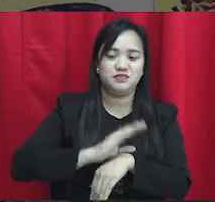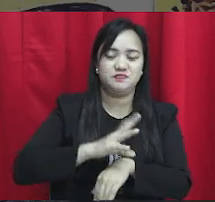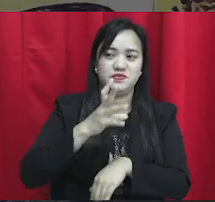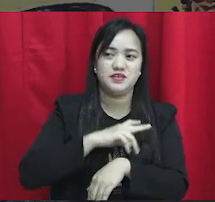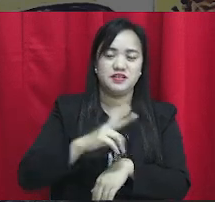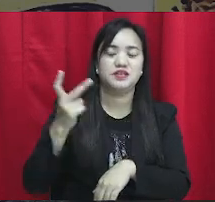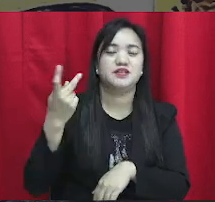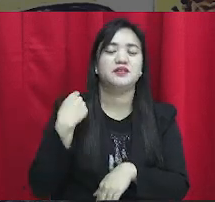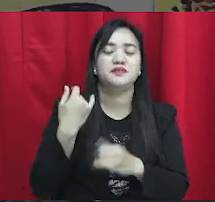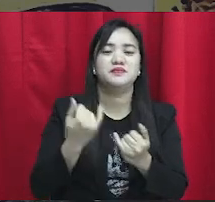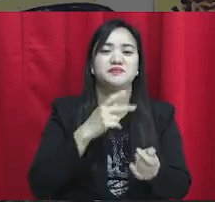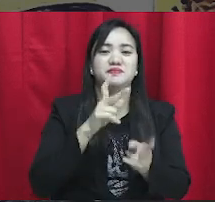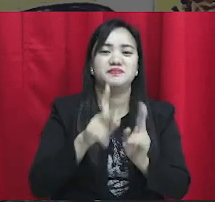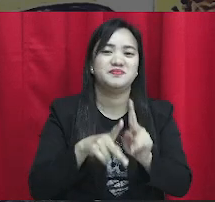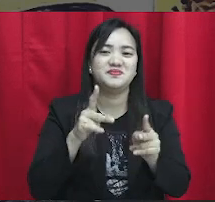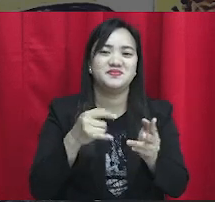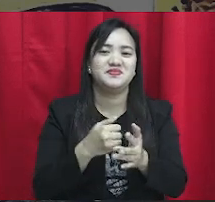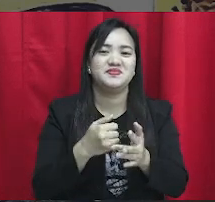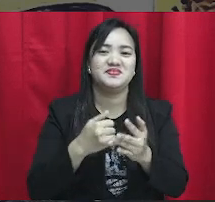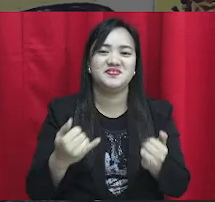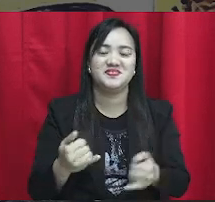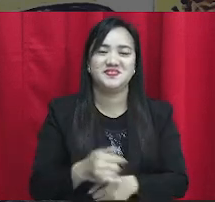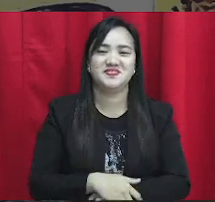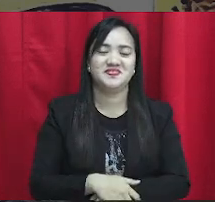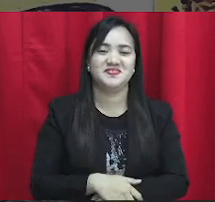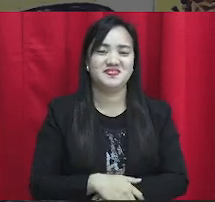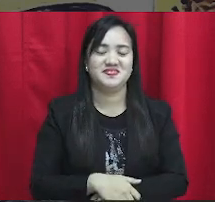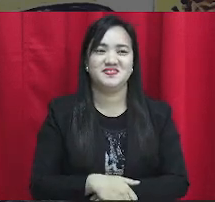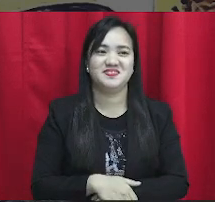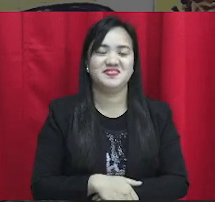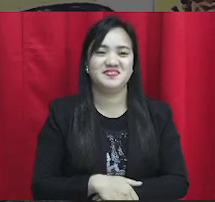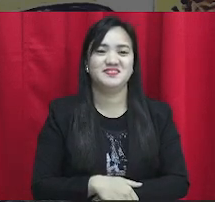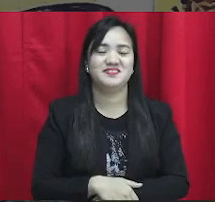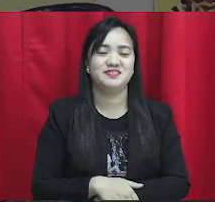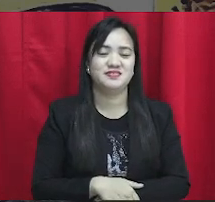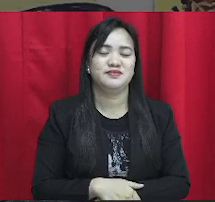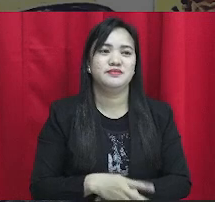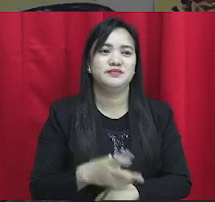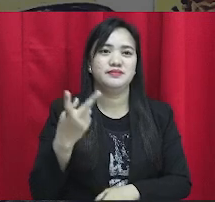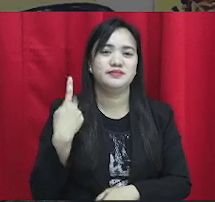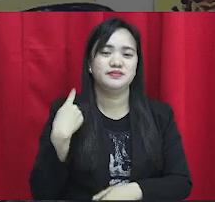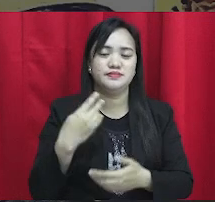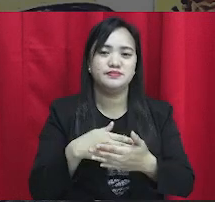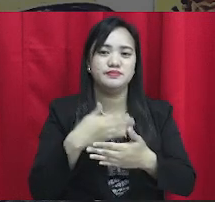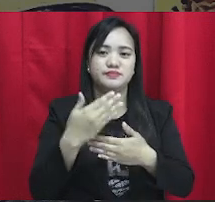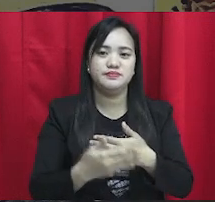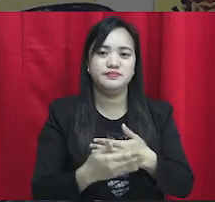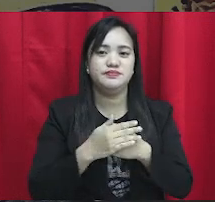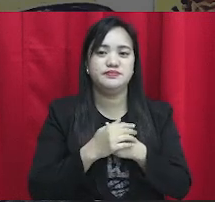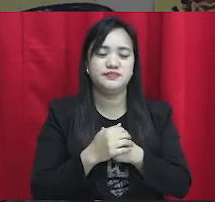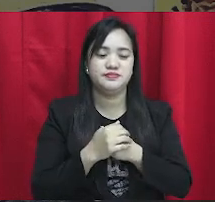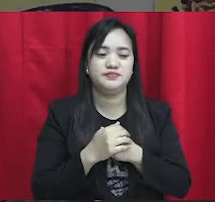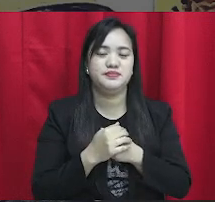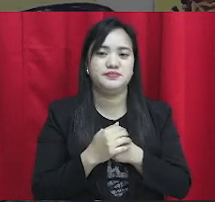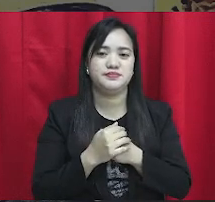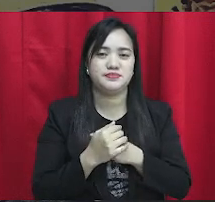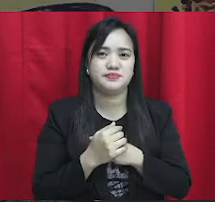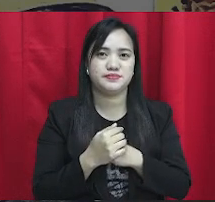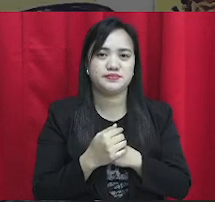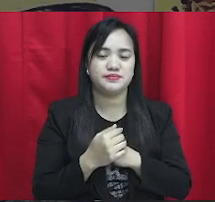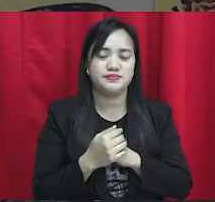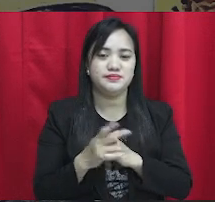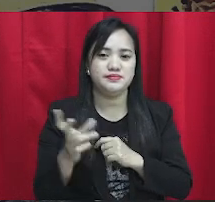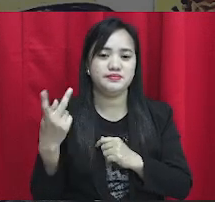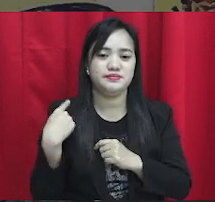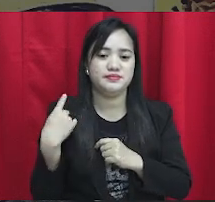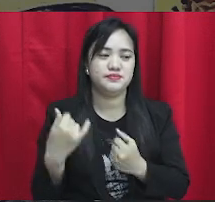ay nire-recognize po namin dito sa church. Yan. Ay, so, nanay. Pagkatapos nito, nanay, meron lang yan po si Sir Gerald na mamaya at sila si mga kasama niya